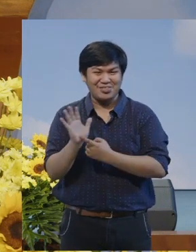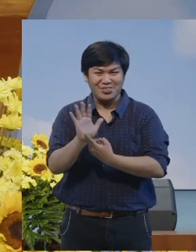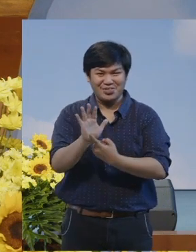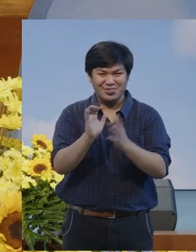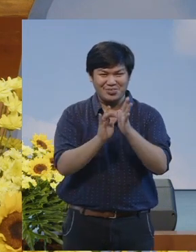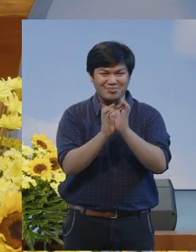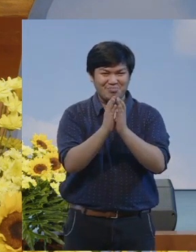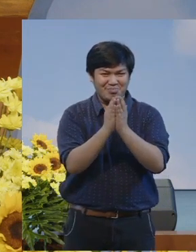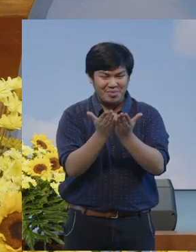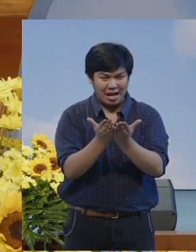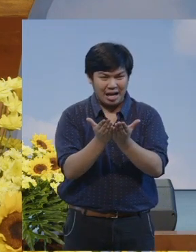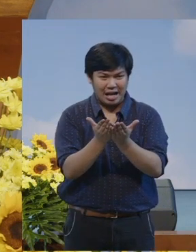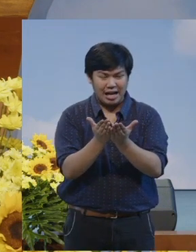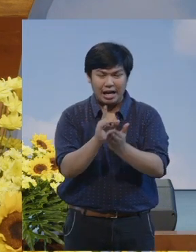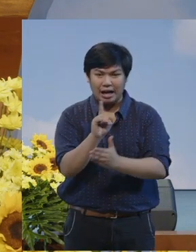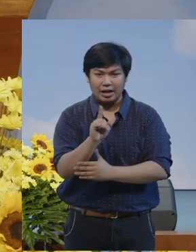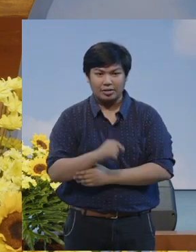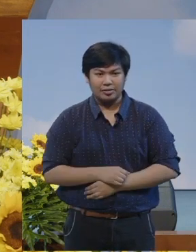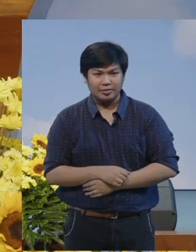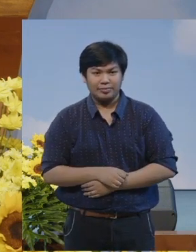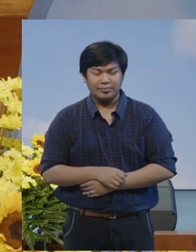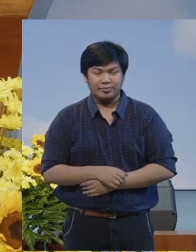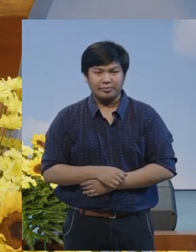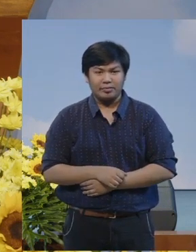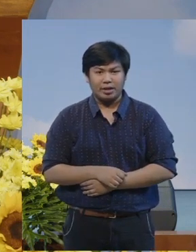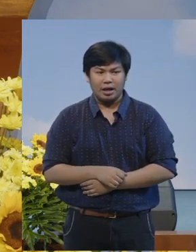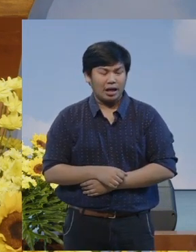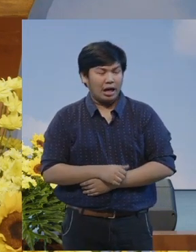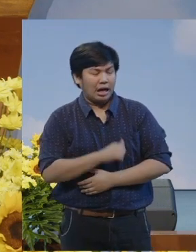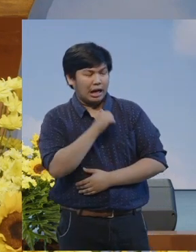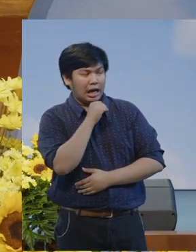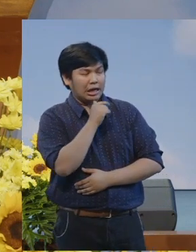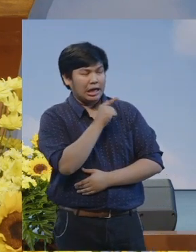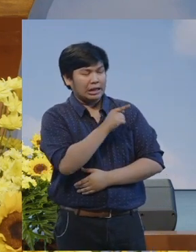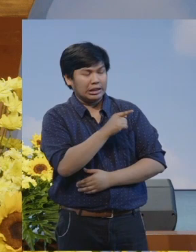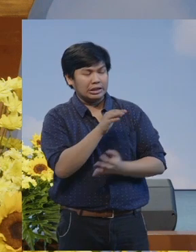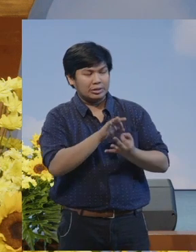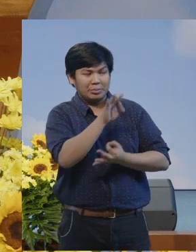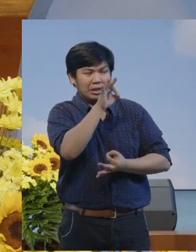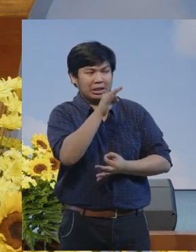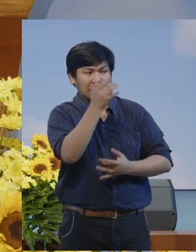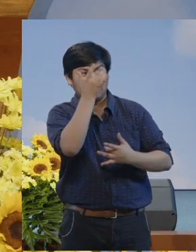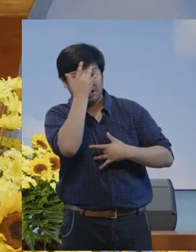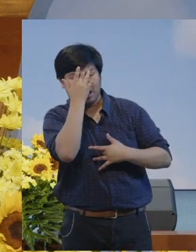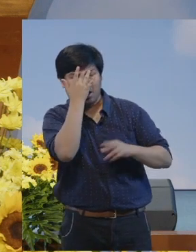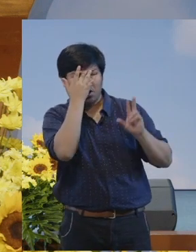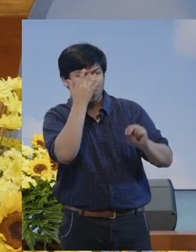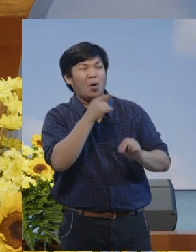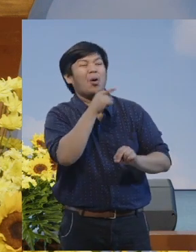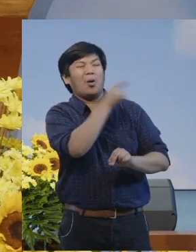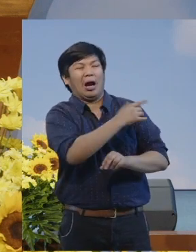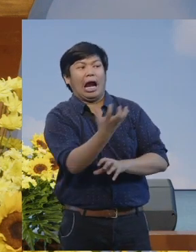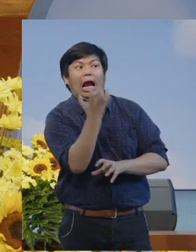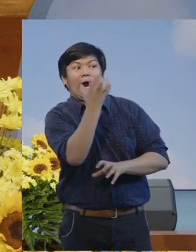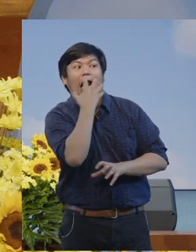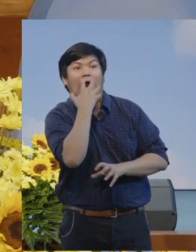salita. Ang sabi niya, "Hindi yan espiritu ng gout. Matakaw ka lang.